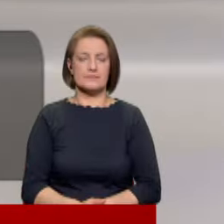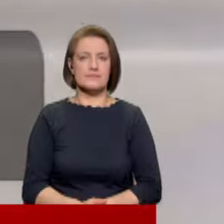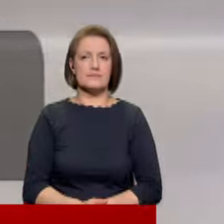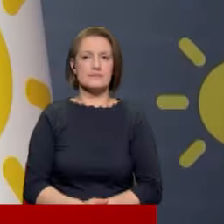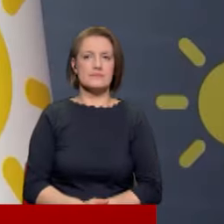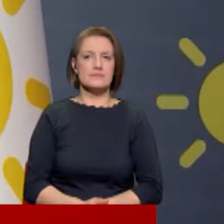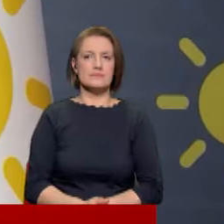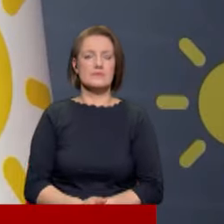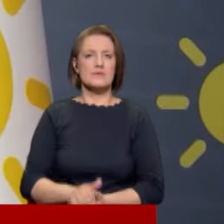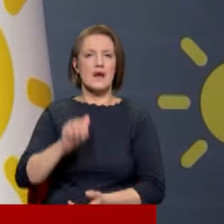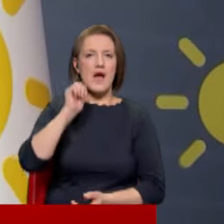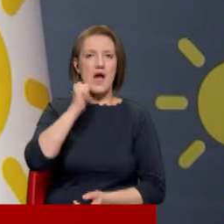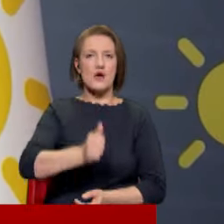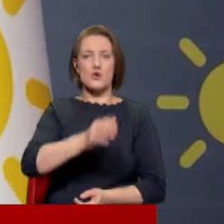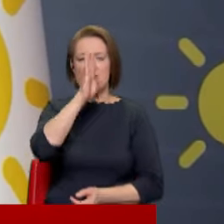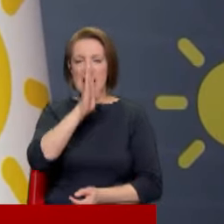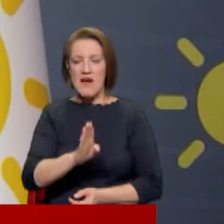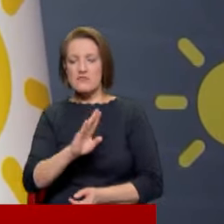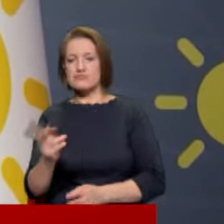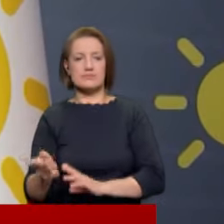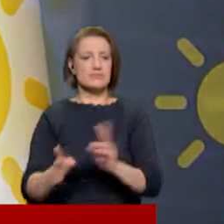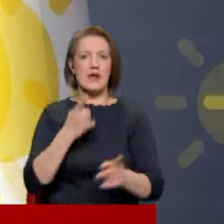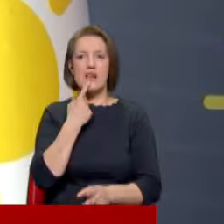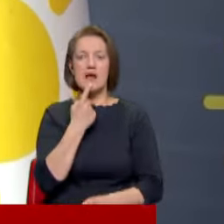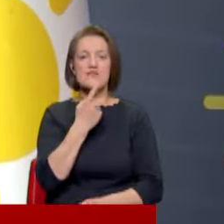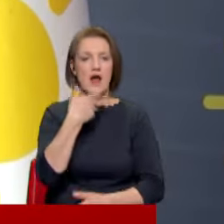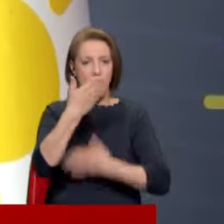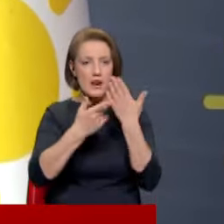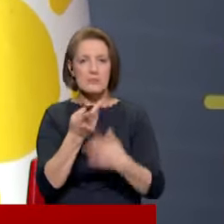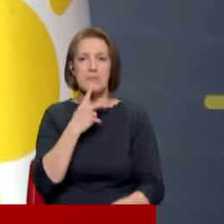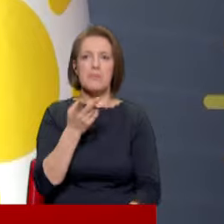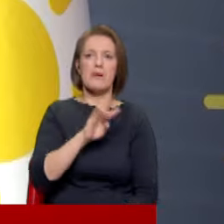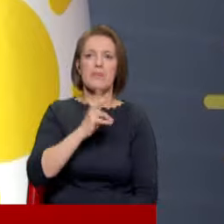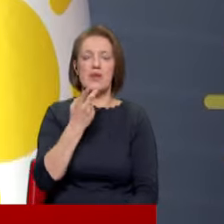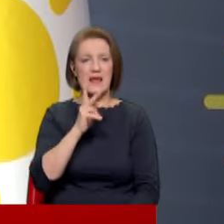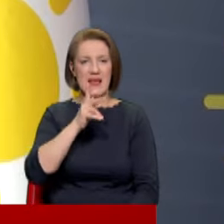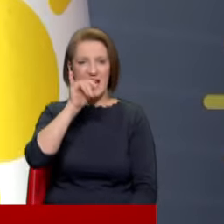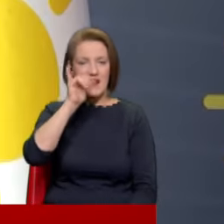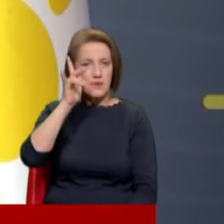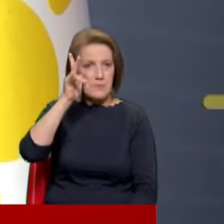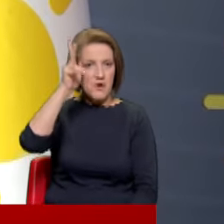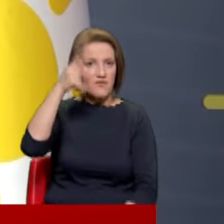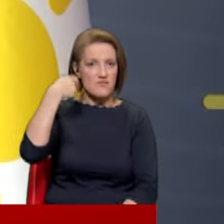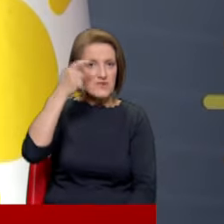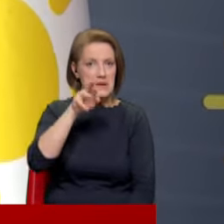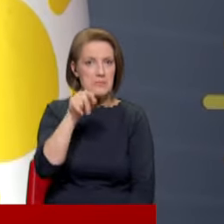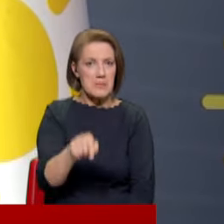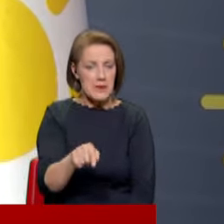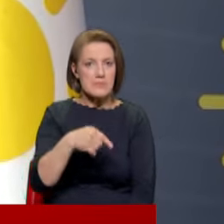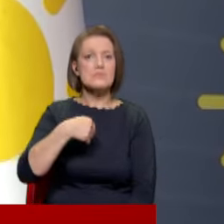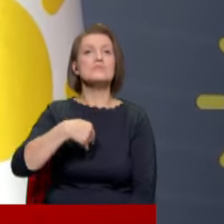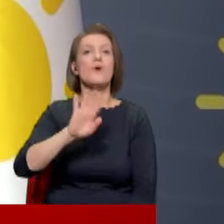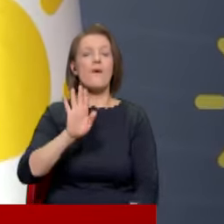altında her gün taraflar taraf değiştiriyor ağız değiştiriyor bir İtalyan mafya filmi mi izliyor Türkiye yoksa